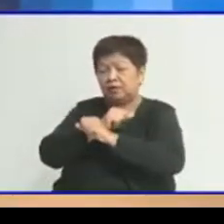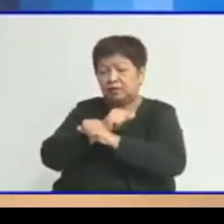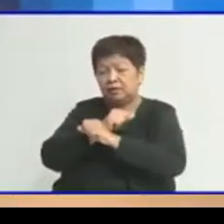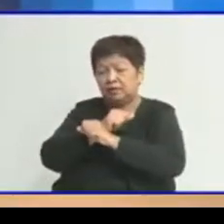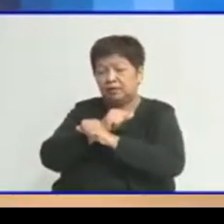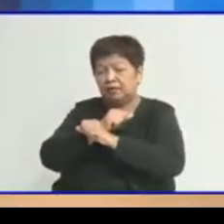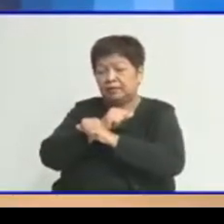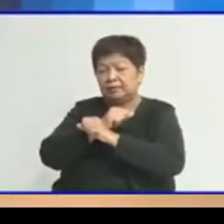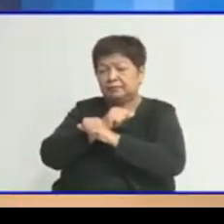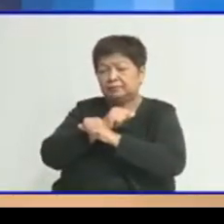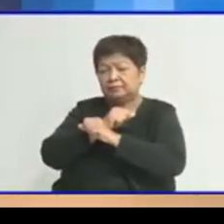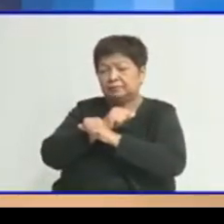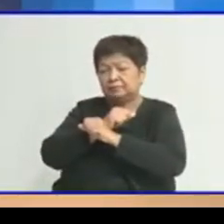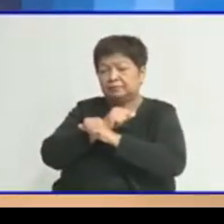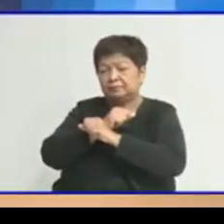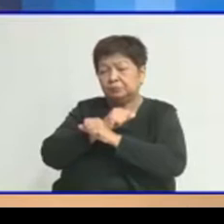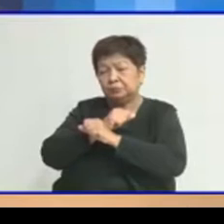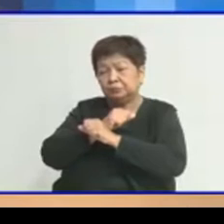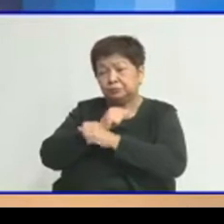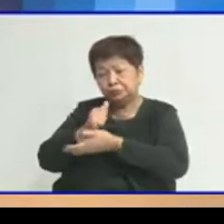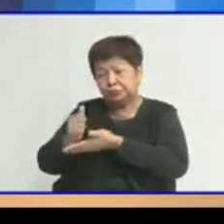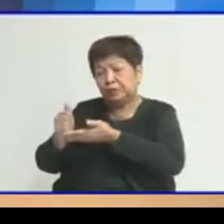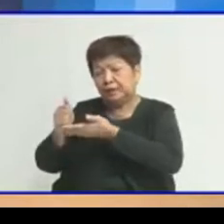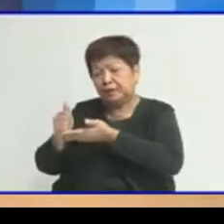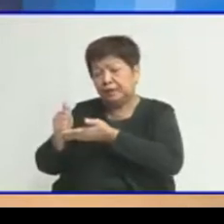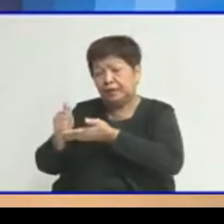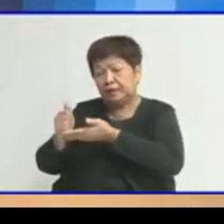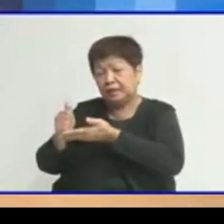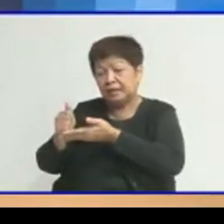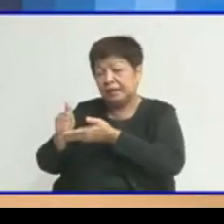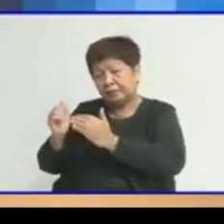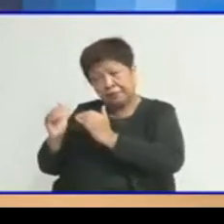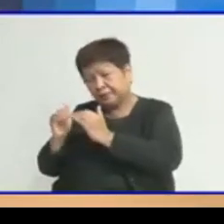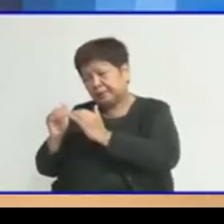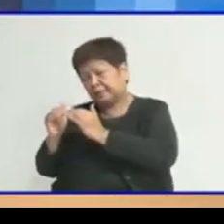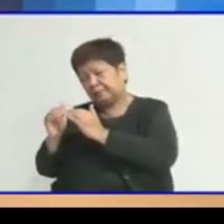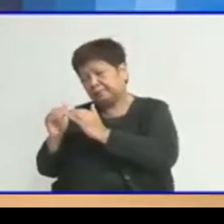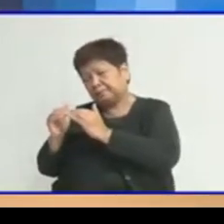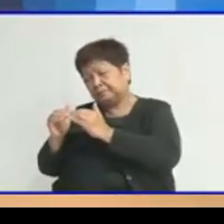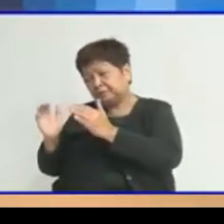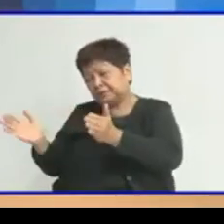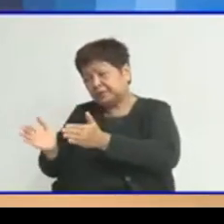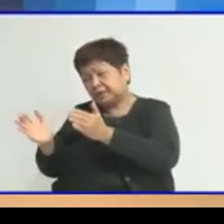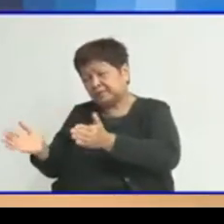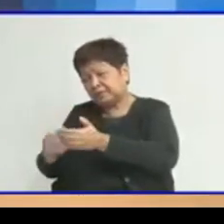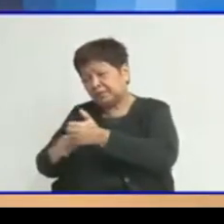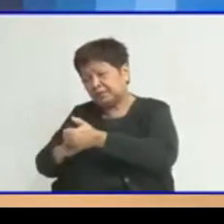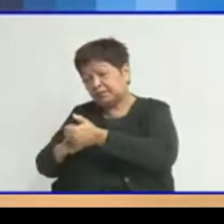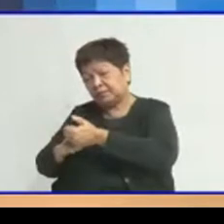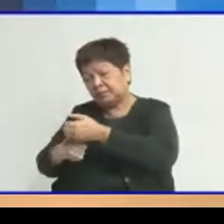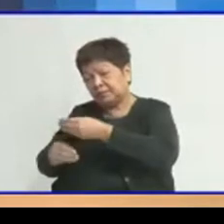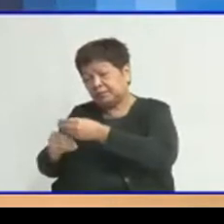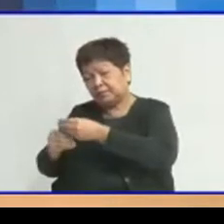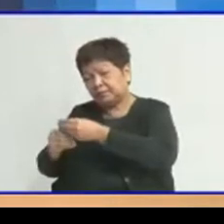ราก็มีการสนับสนุนให้ความช่วยเหลือทางด้านมนุษยธรรมในหลากหลายรูปแบบนะคะเรื่องการ